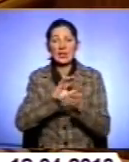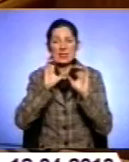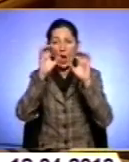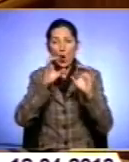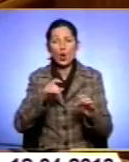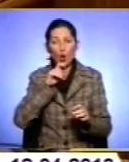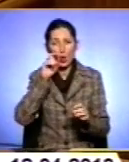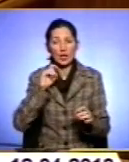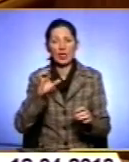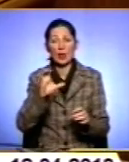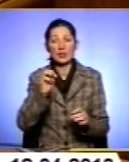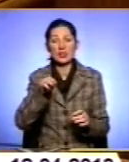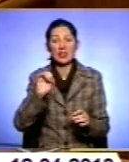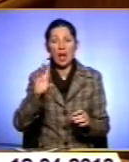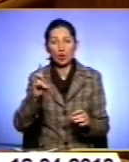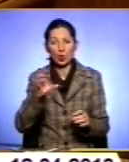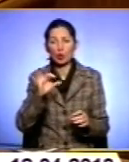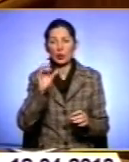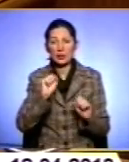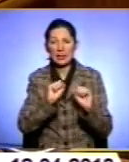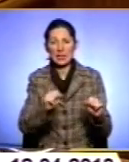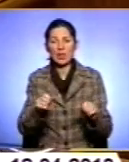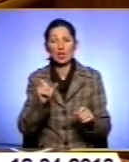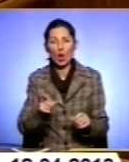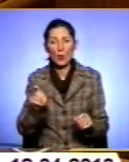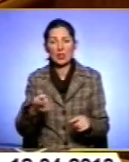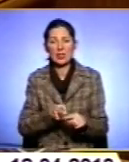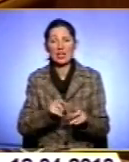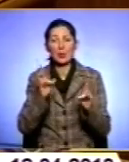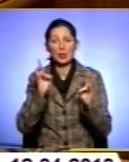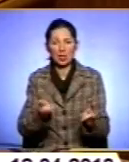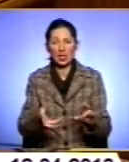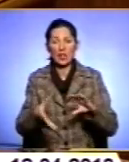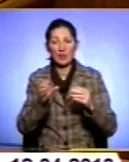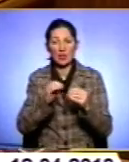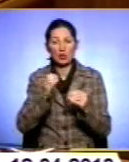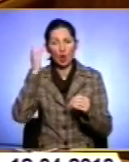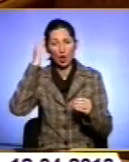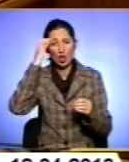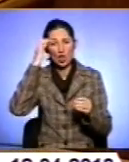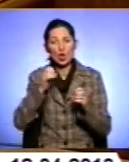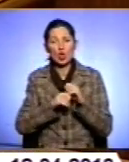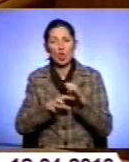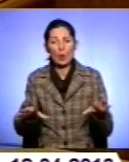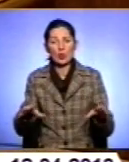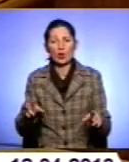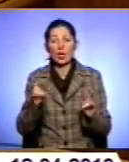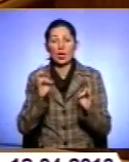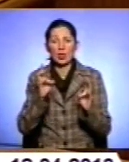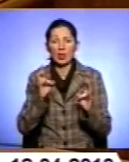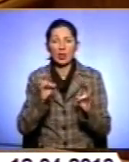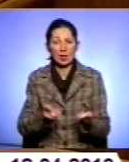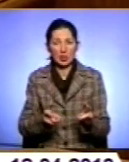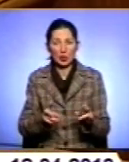про статус і соціальний захист громадян, які постраждали внаслідок Чорнобильської катастрофи, викладу в редакції розділу 2 Закону